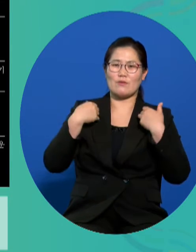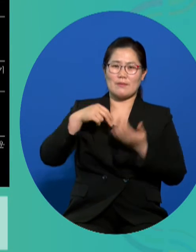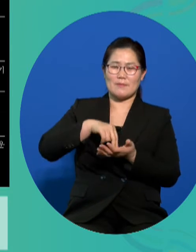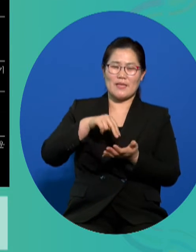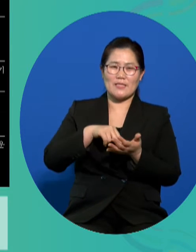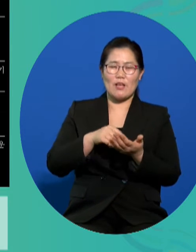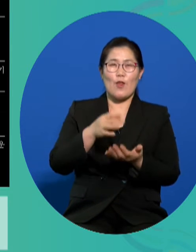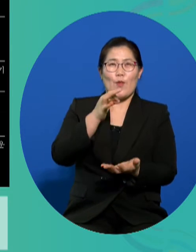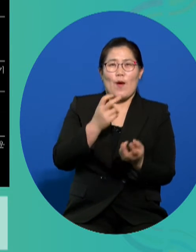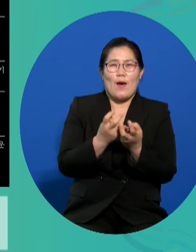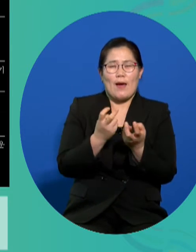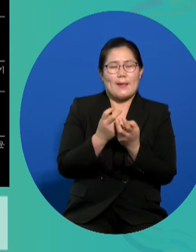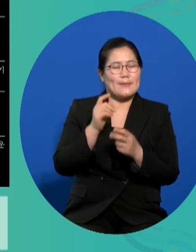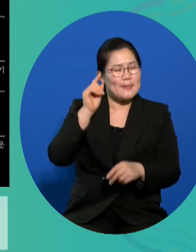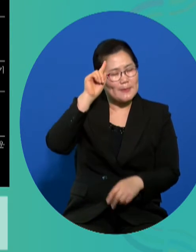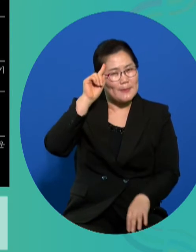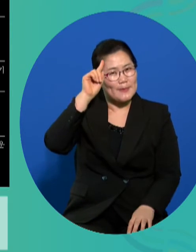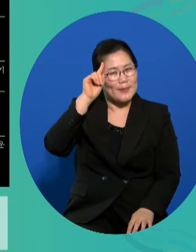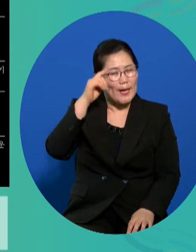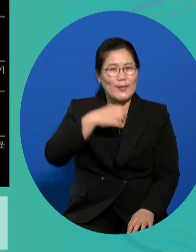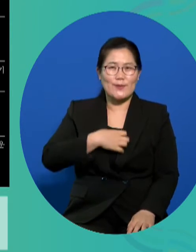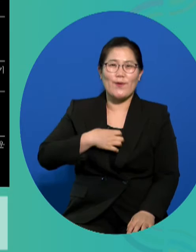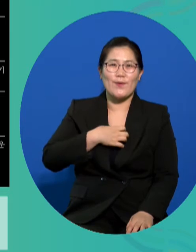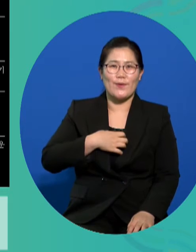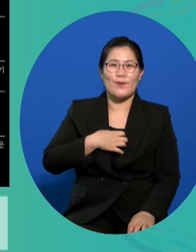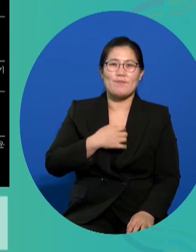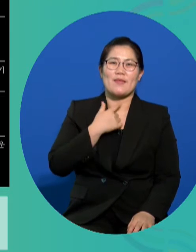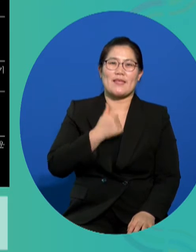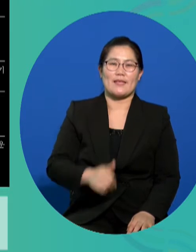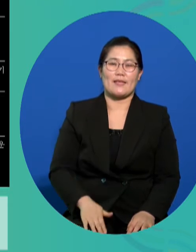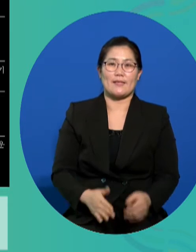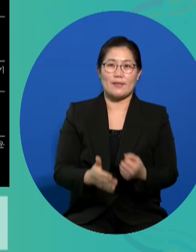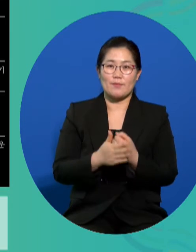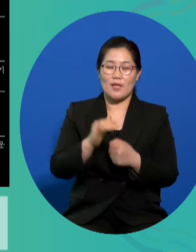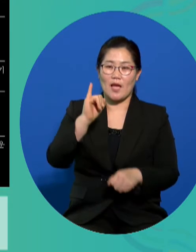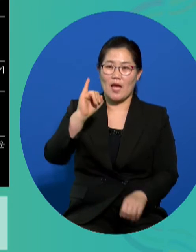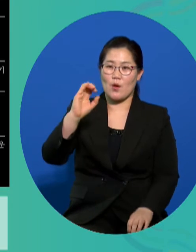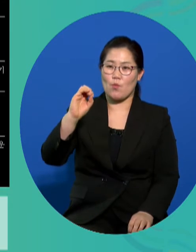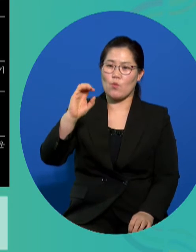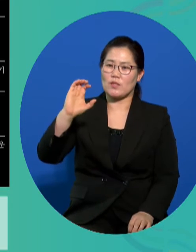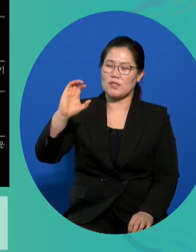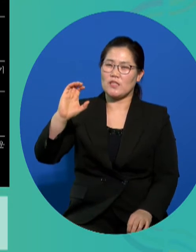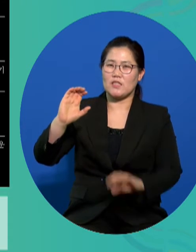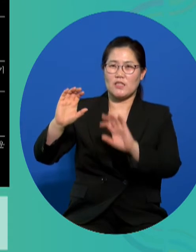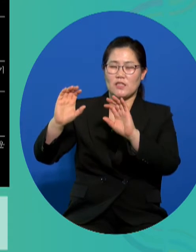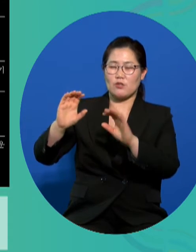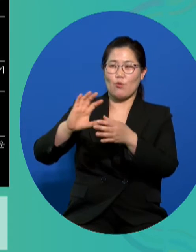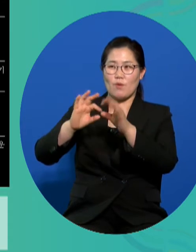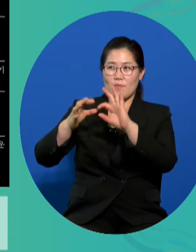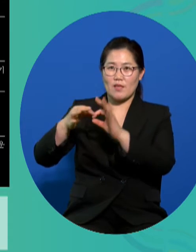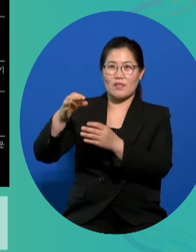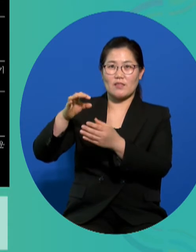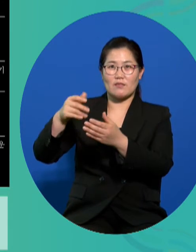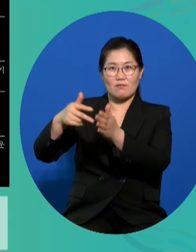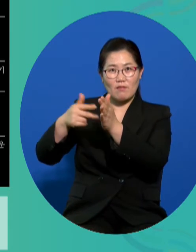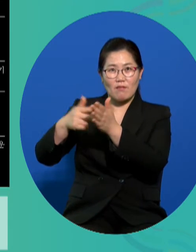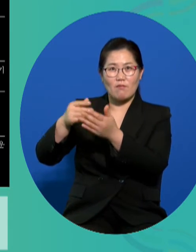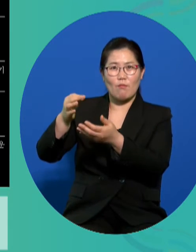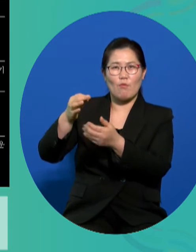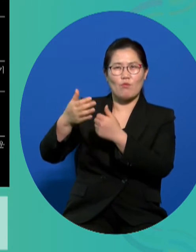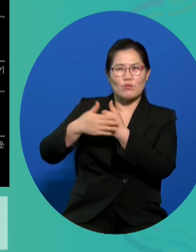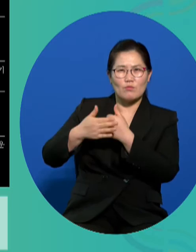민감한 이슈였습니다. 그래서 스포츠 분야 IOC에서 제공하는 그런 레거시의 주요